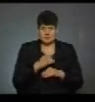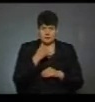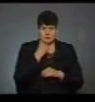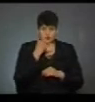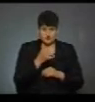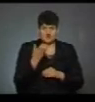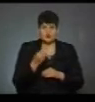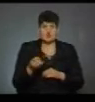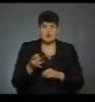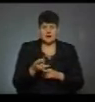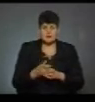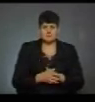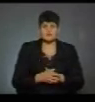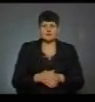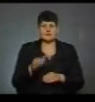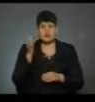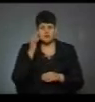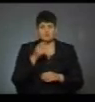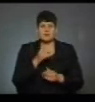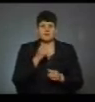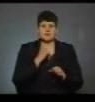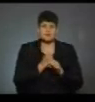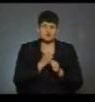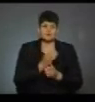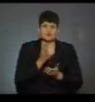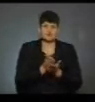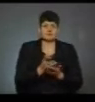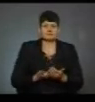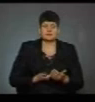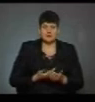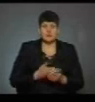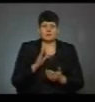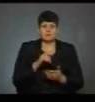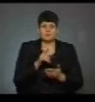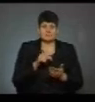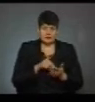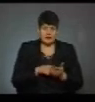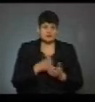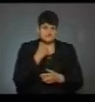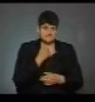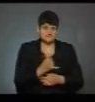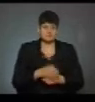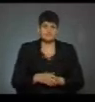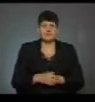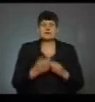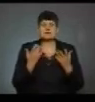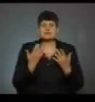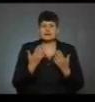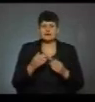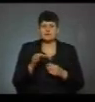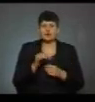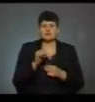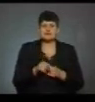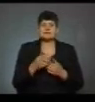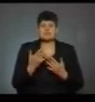перезвоніть ще раз. Нагадую глядачам, що працюємо, власне, наживо. Буде питання, телефонуйте. Ну, давайте ми все-таки про те, скільки